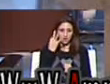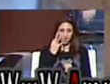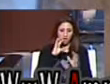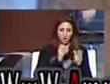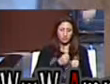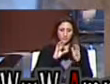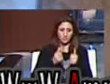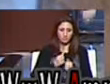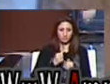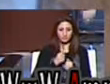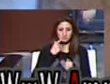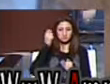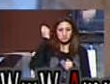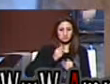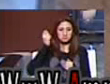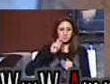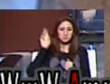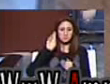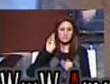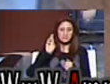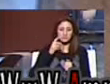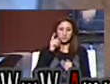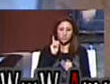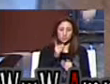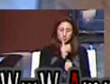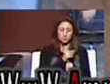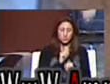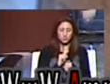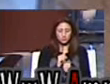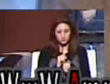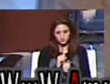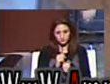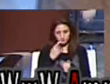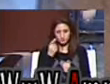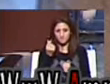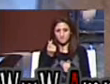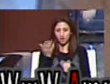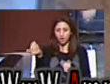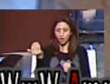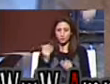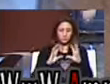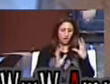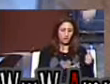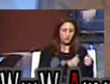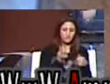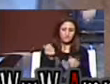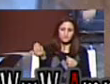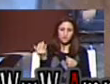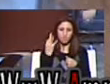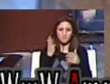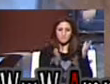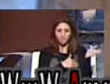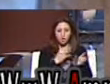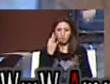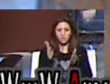اختطاف لأثرياء الأقباط، منها 11 حالة عادت إلى أسرها مقابل دفع مبالغ مالية وصلت لما يقرب من 3 ملايين جنيه، بجانب